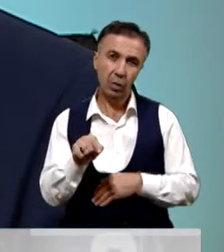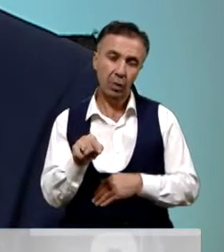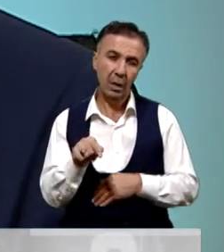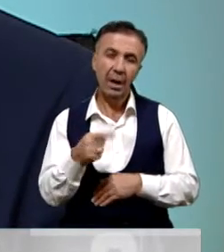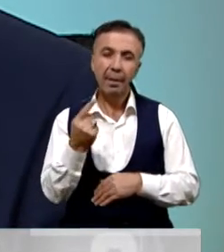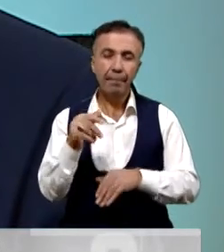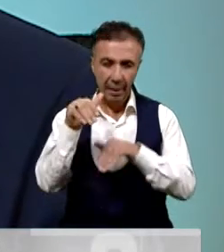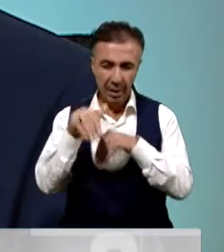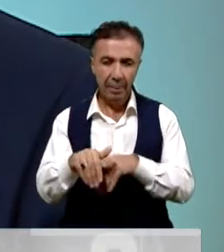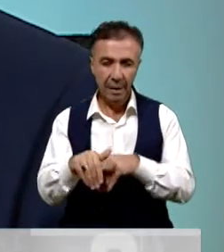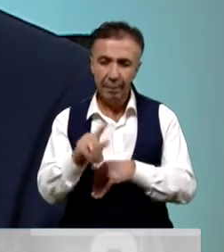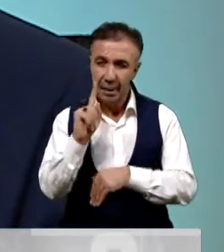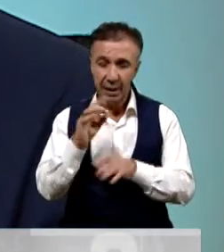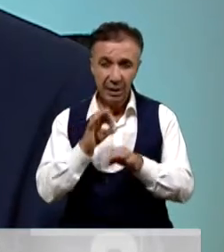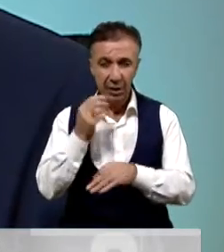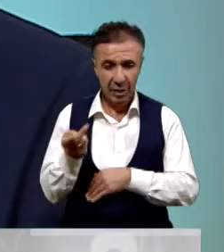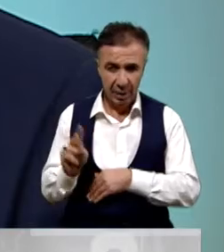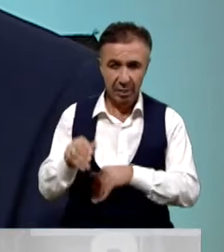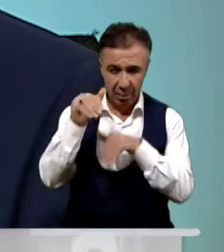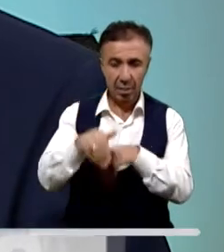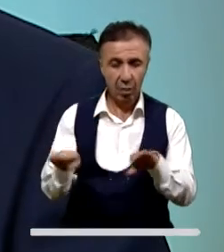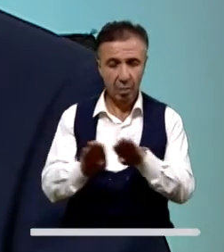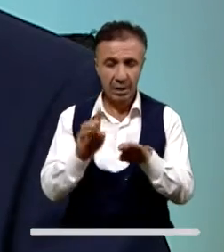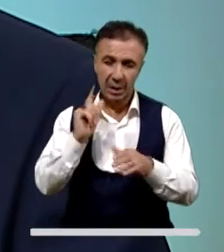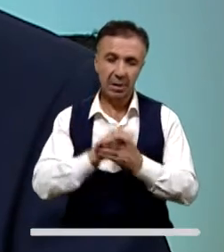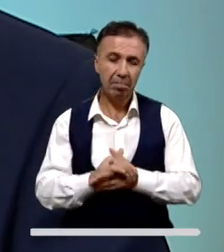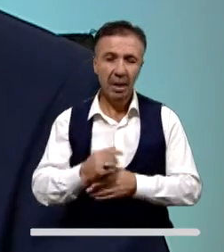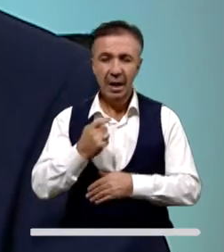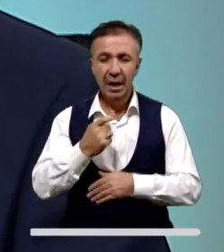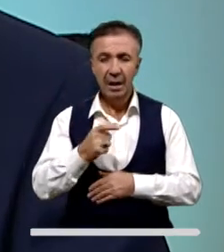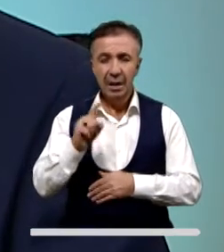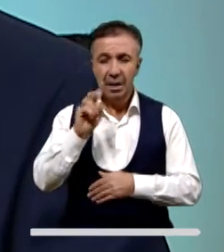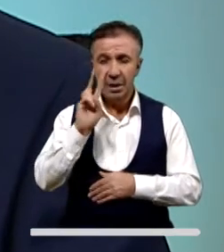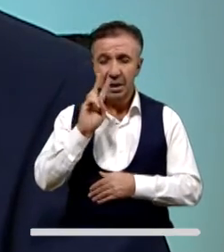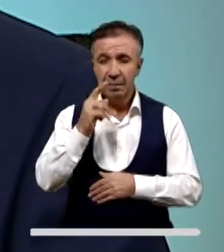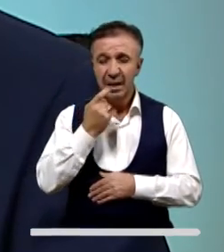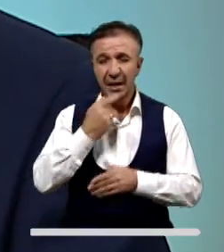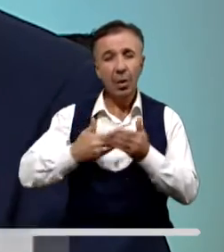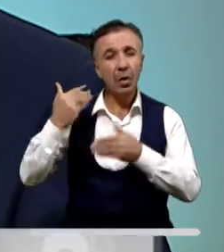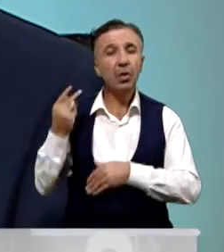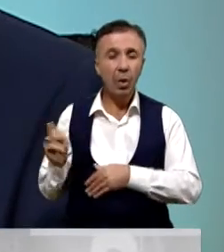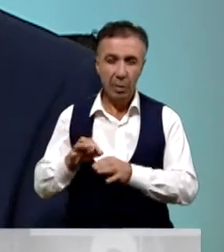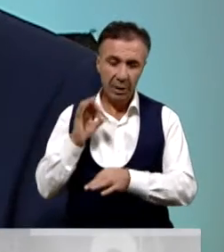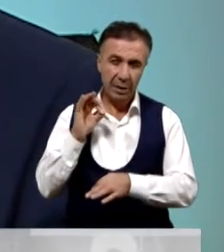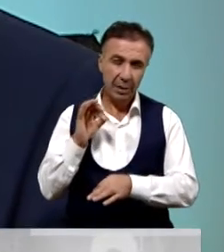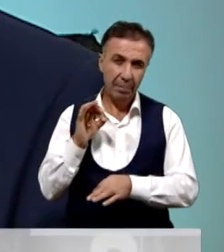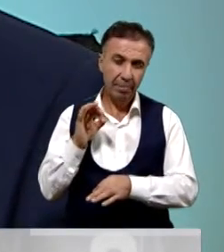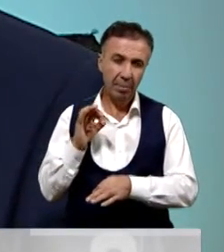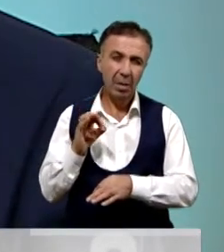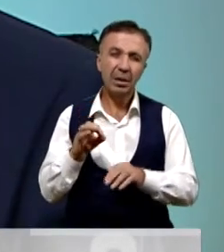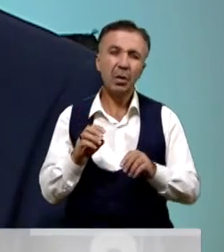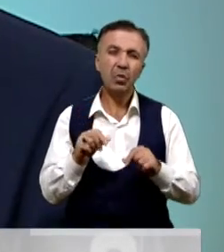kabristan'a bir kişi defnedilmeli ama yıllar önce diyelim 20 yıl önce vefat etmiş birisi var orada çürüdüğü